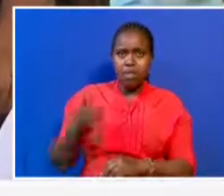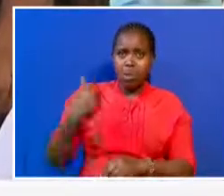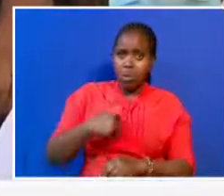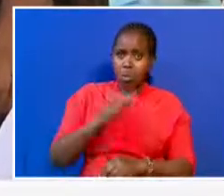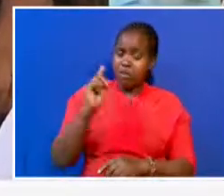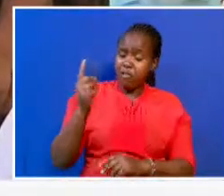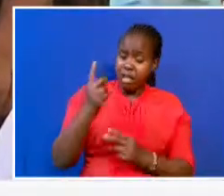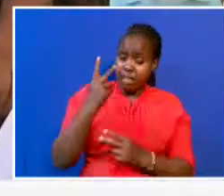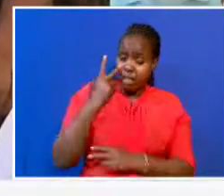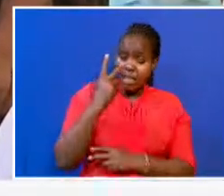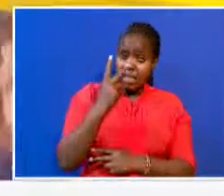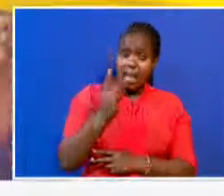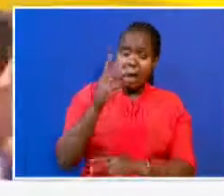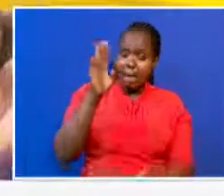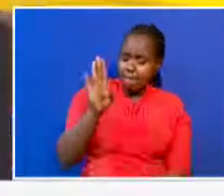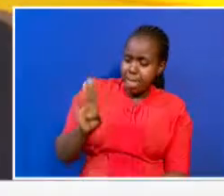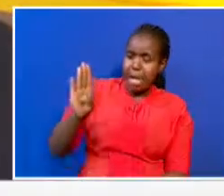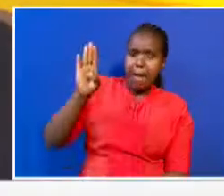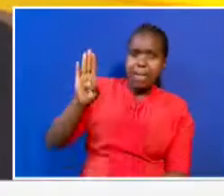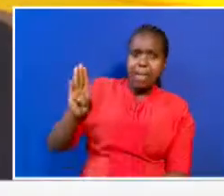Tunaangalia kwanza mambo ya